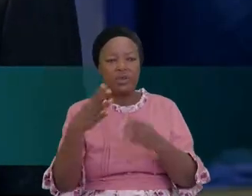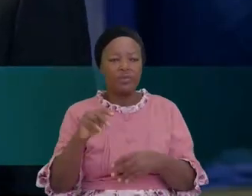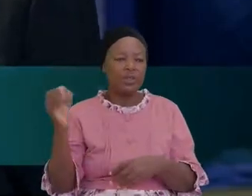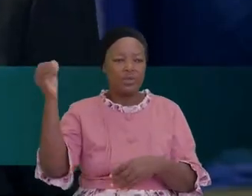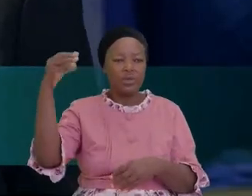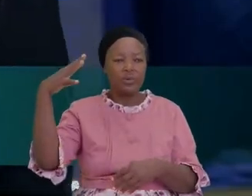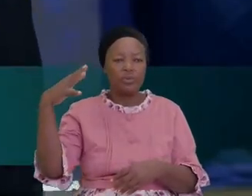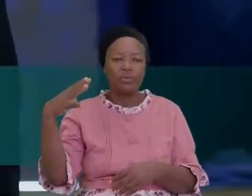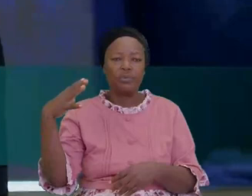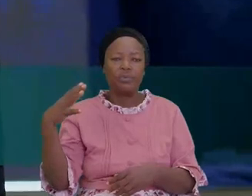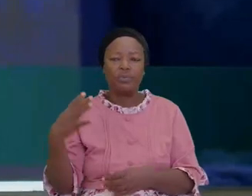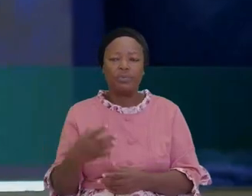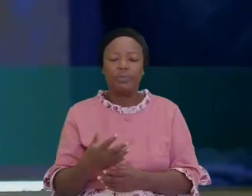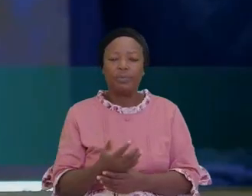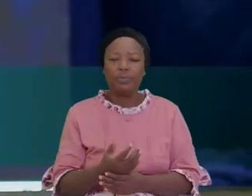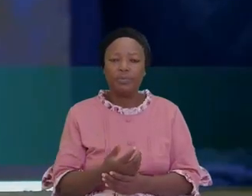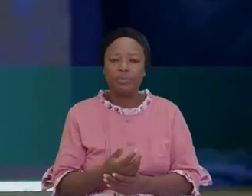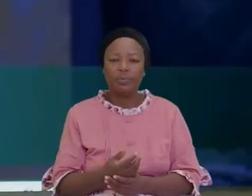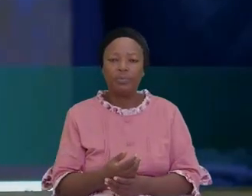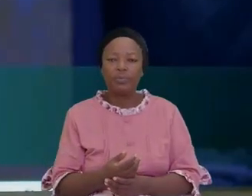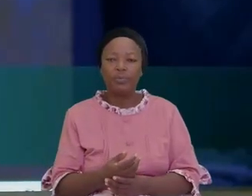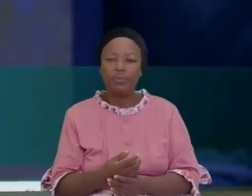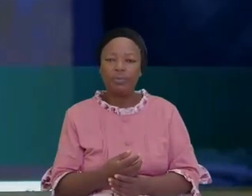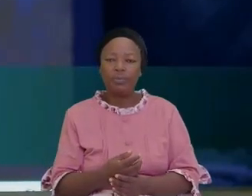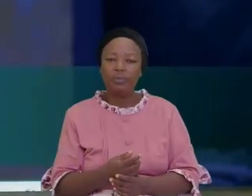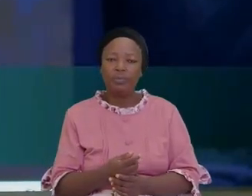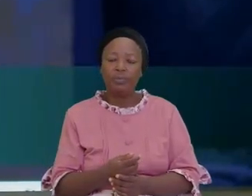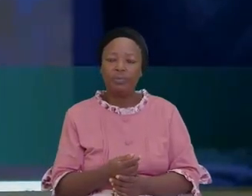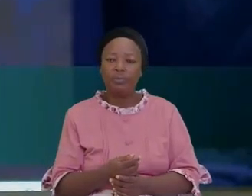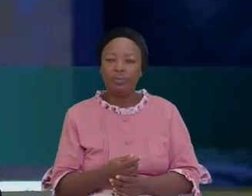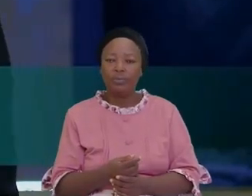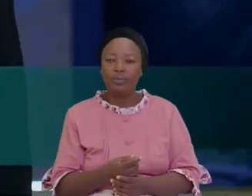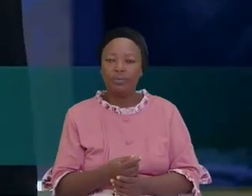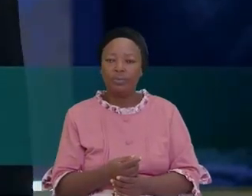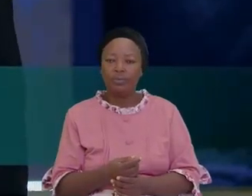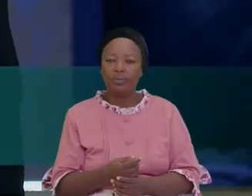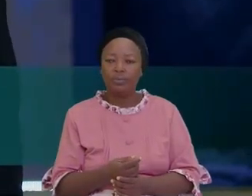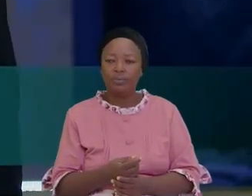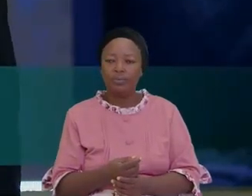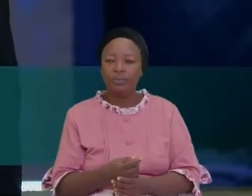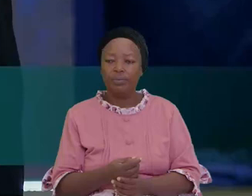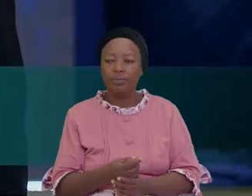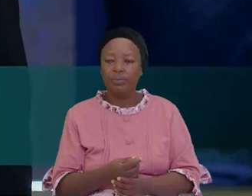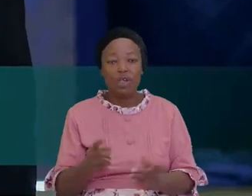On craindra le nom de l'Éternel depuis l'Occident et sa gloire depuis le soleil levant.